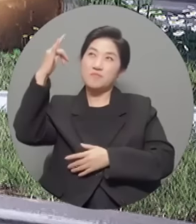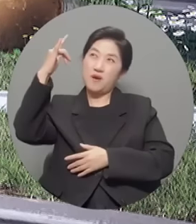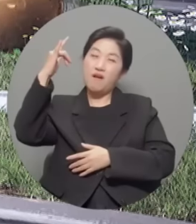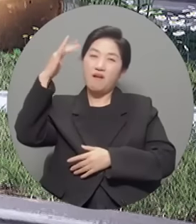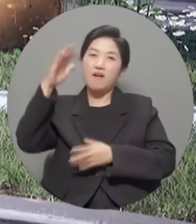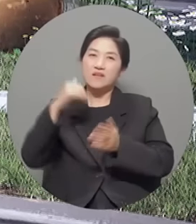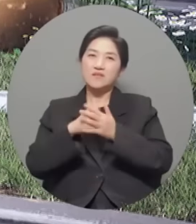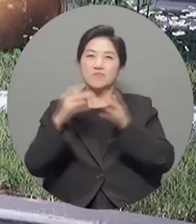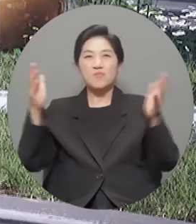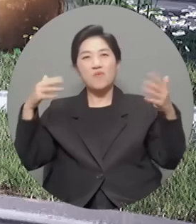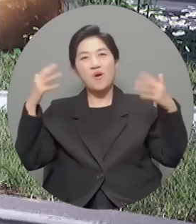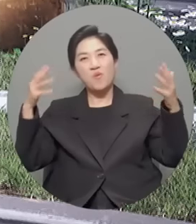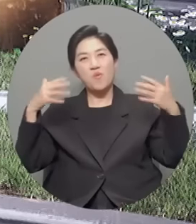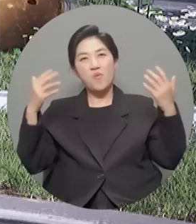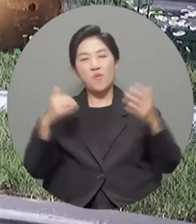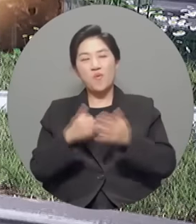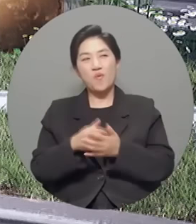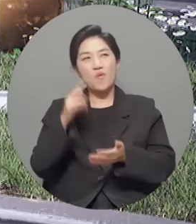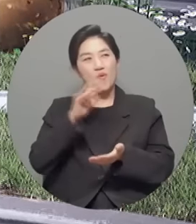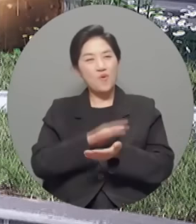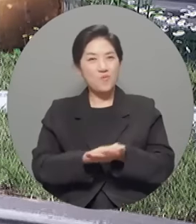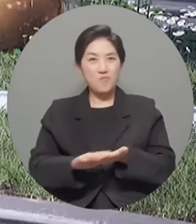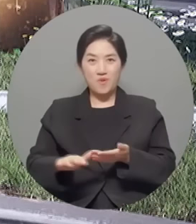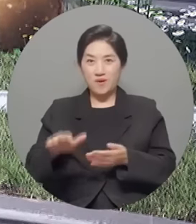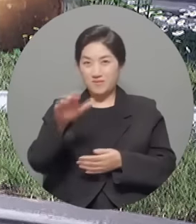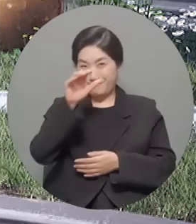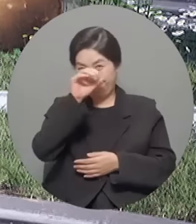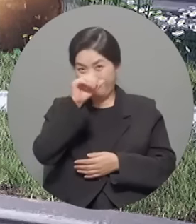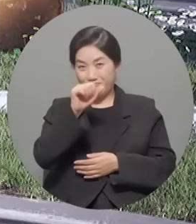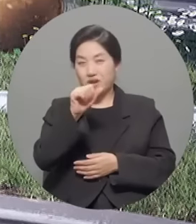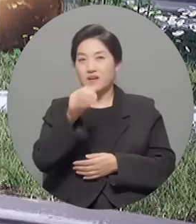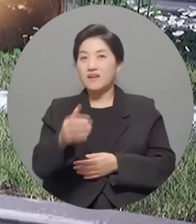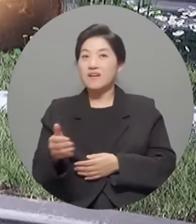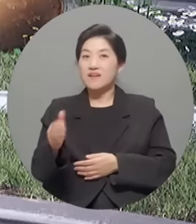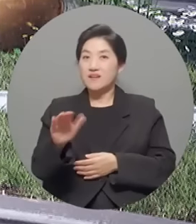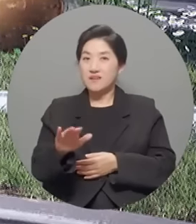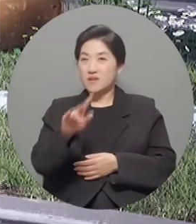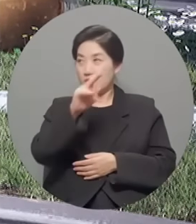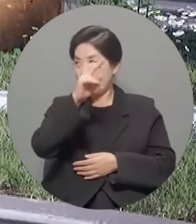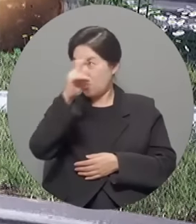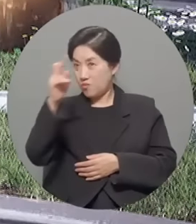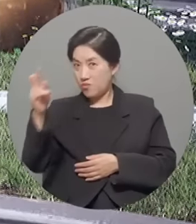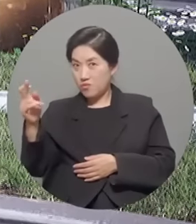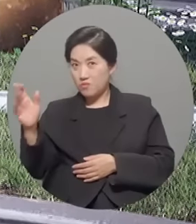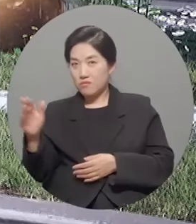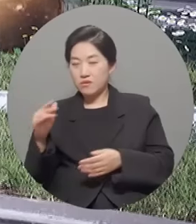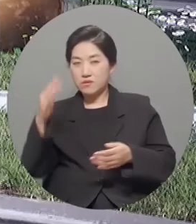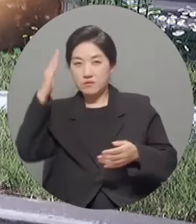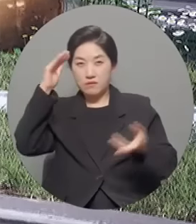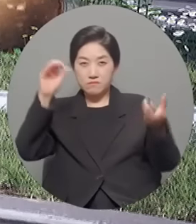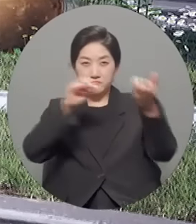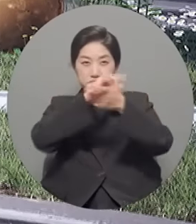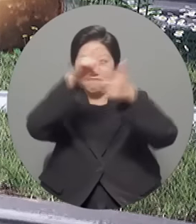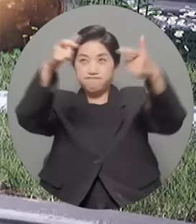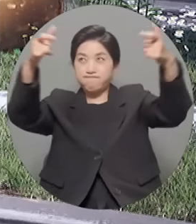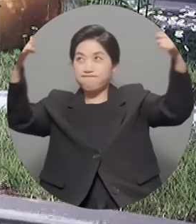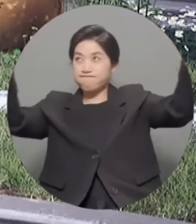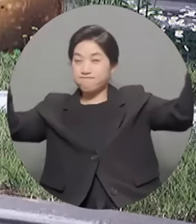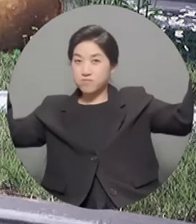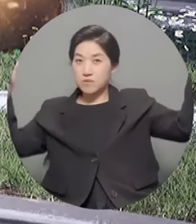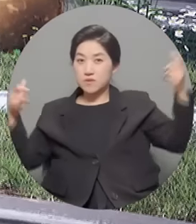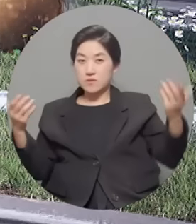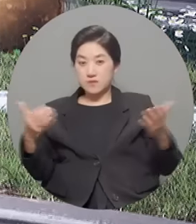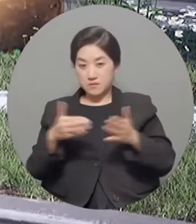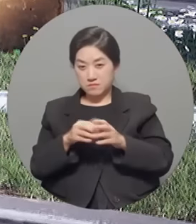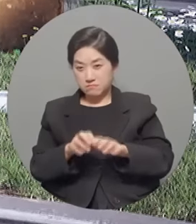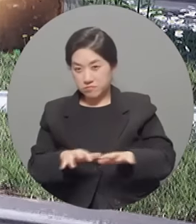이렇게 바람이 불 때는 선선함이 가늘었습니다. 하지만 오후부터는 먹구름이 몰려왔습니다. 퇴근길